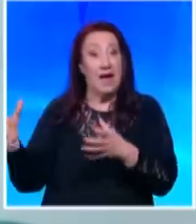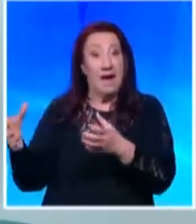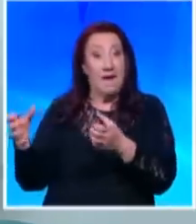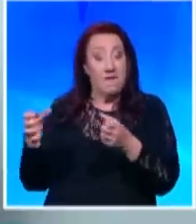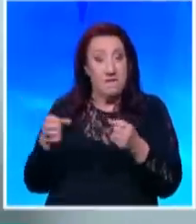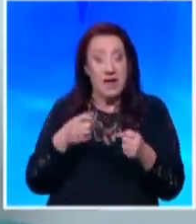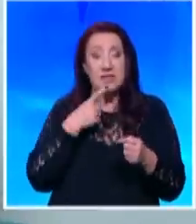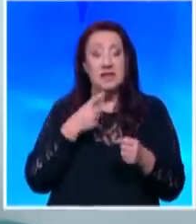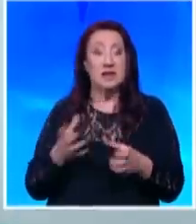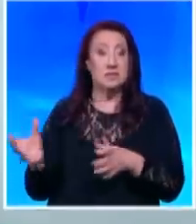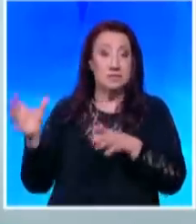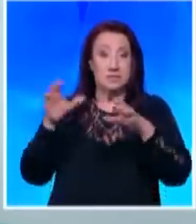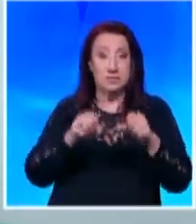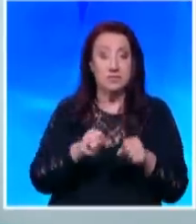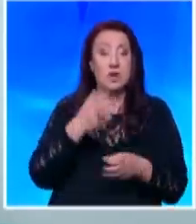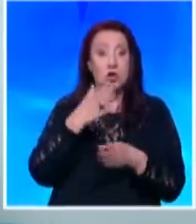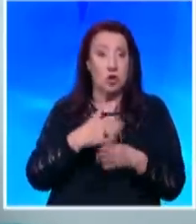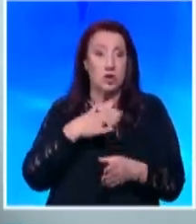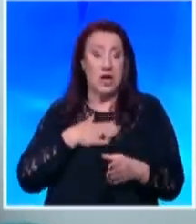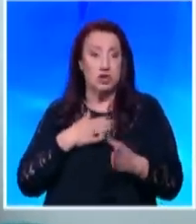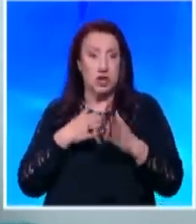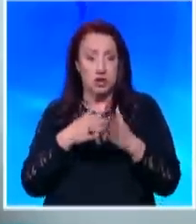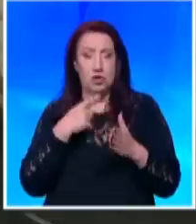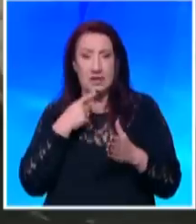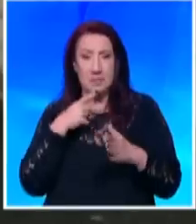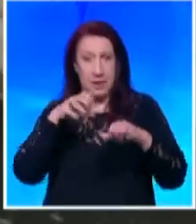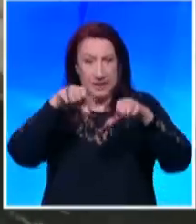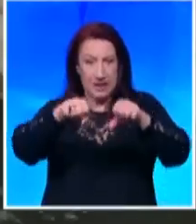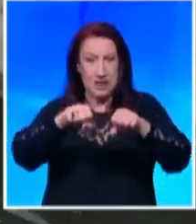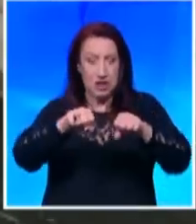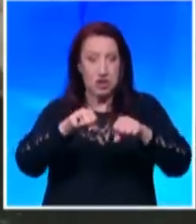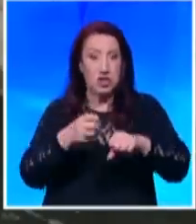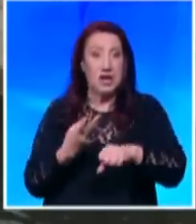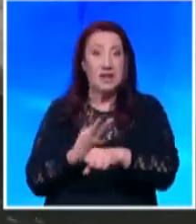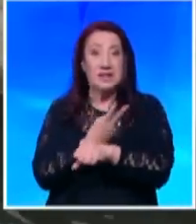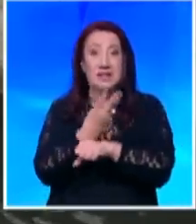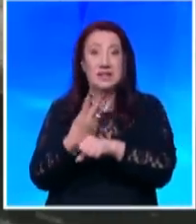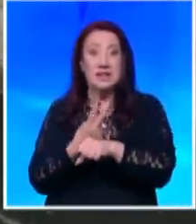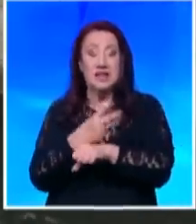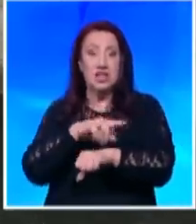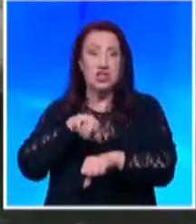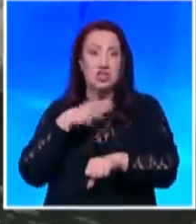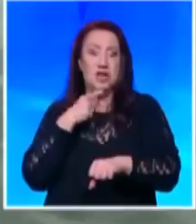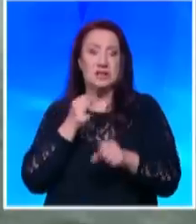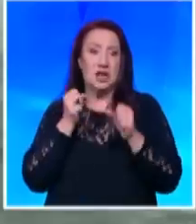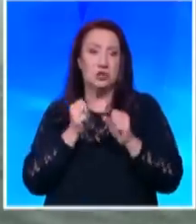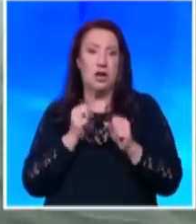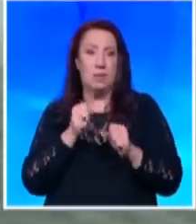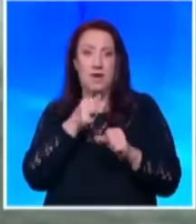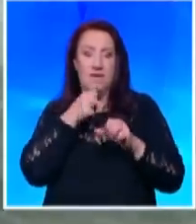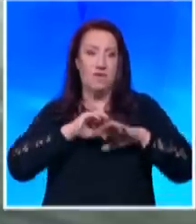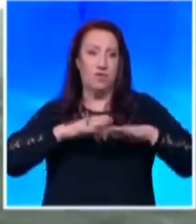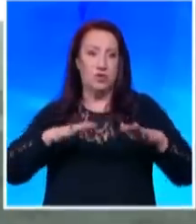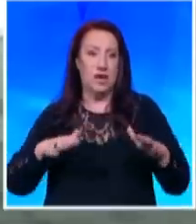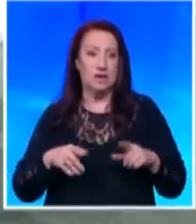и го измъкнах. Отидахме до лодката, викам, фаниса е тука. 3 часа бяхме във водата.